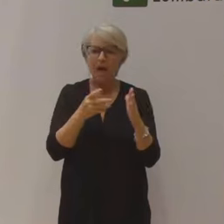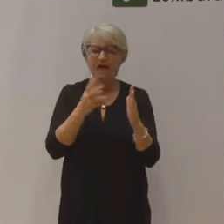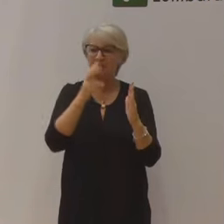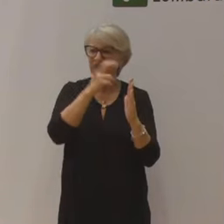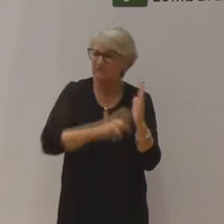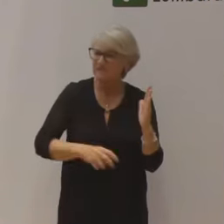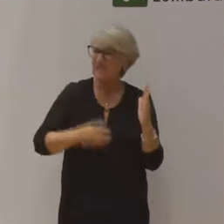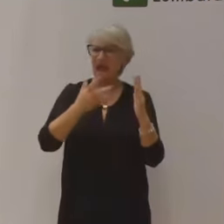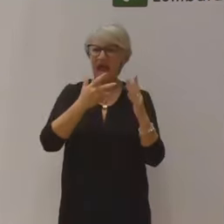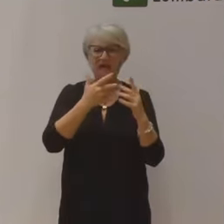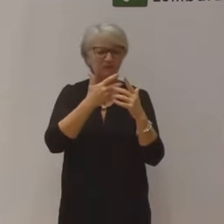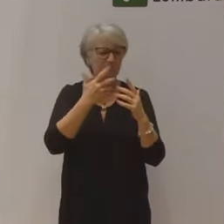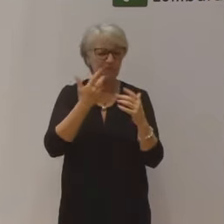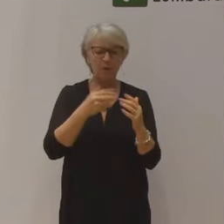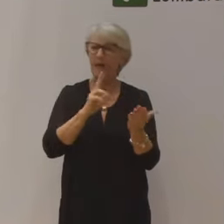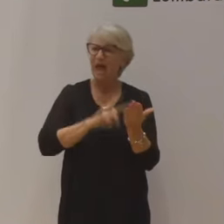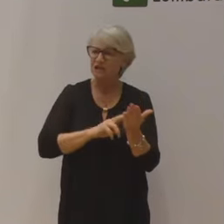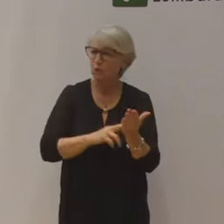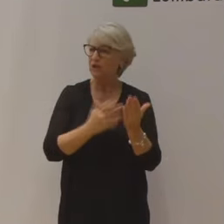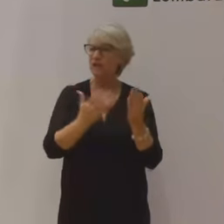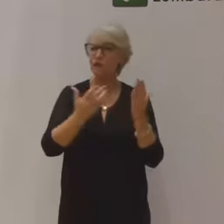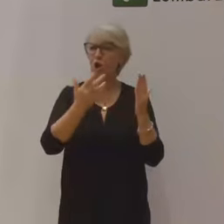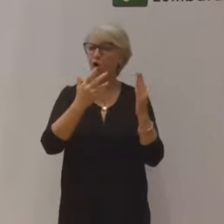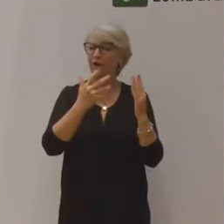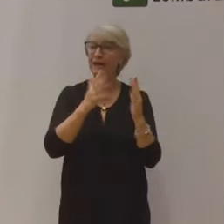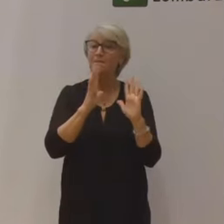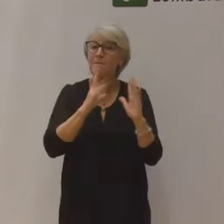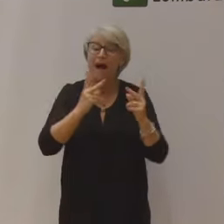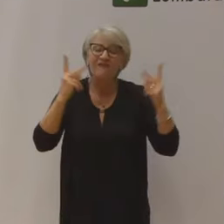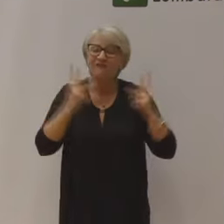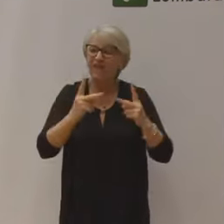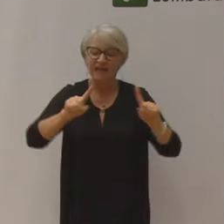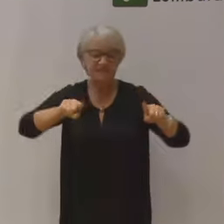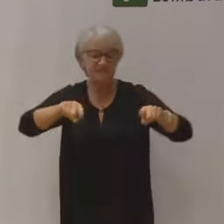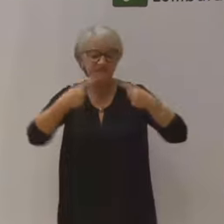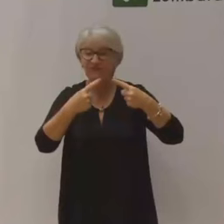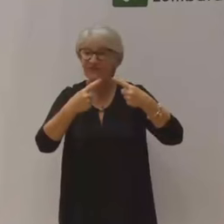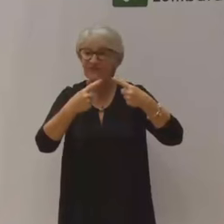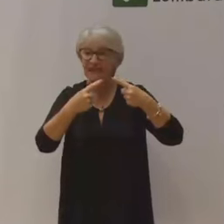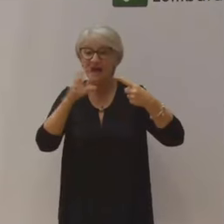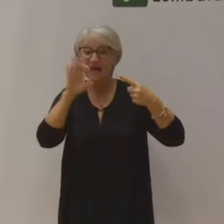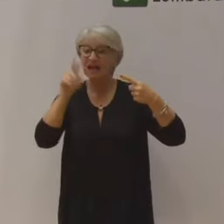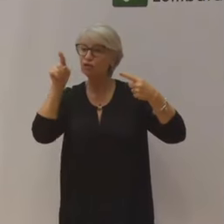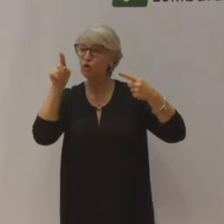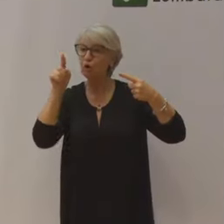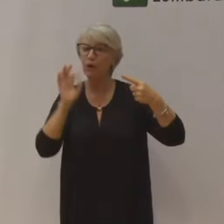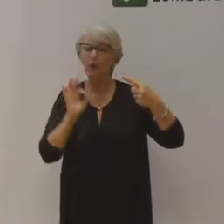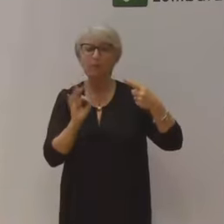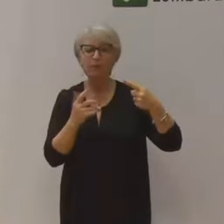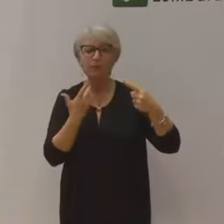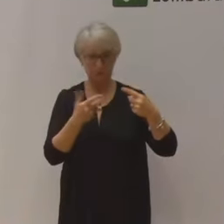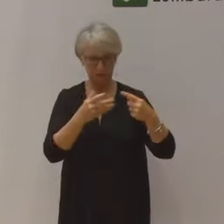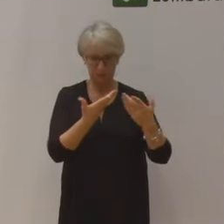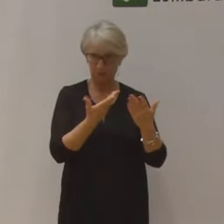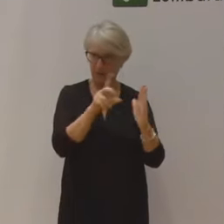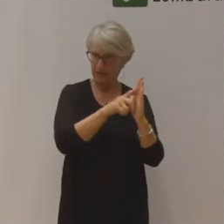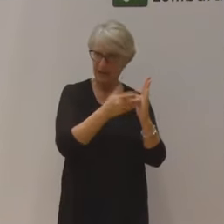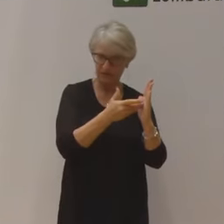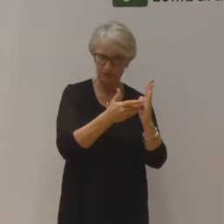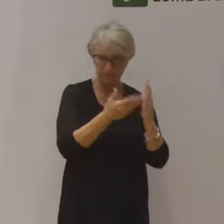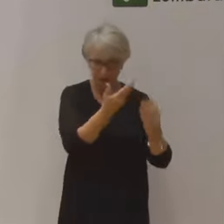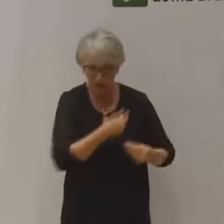fiscali rispetto a polizze assicurative, ma la vera sfida, secondo Regione, è proprio quella di mettere in campo la